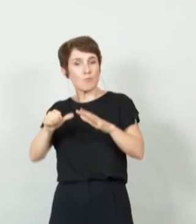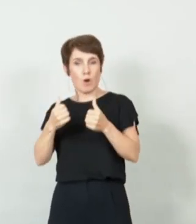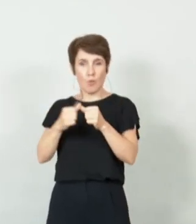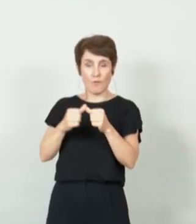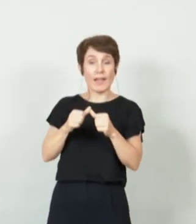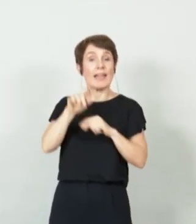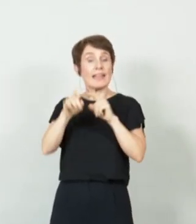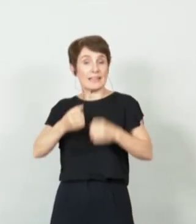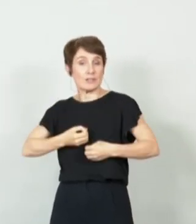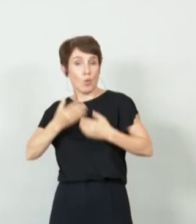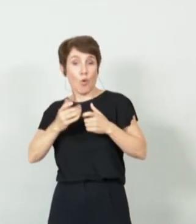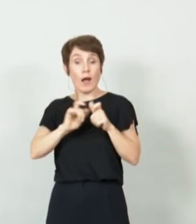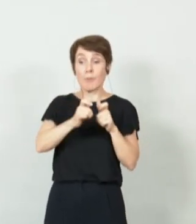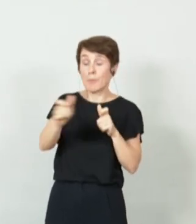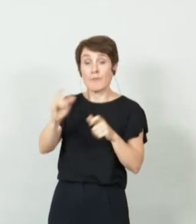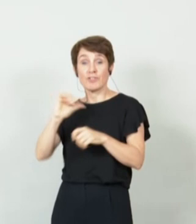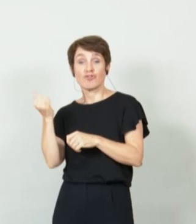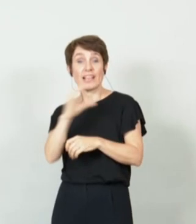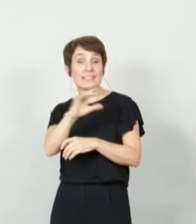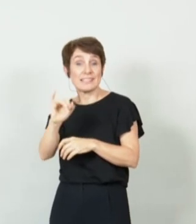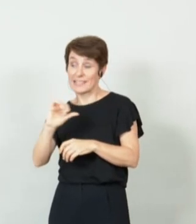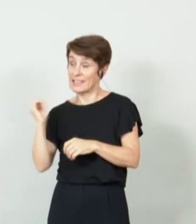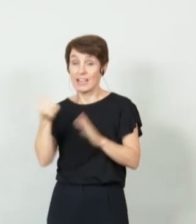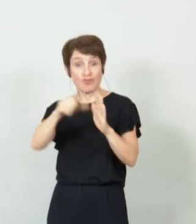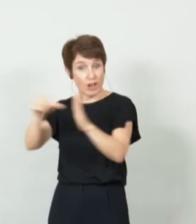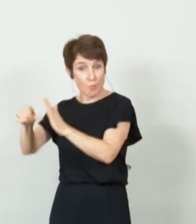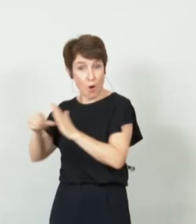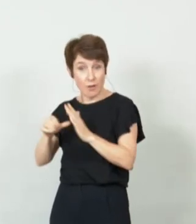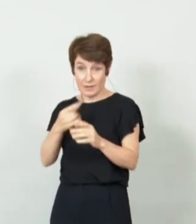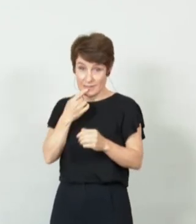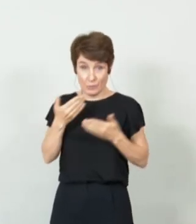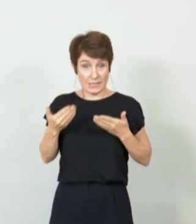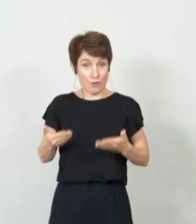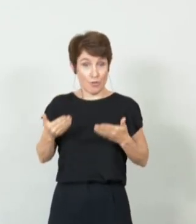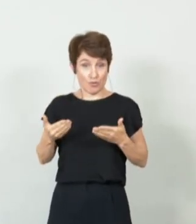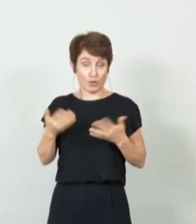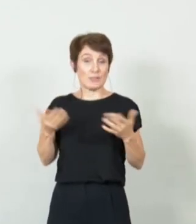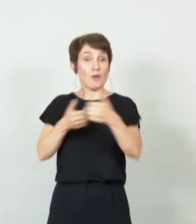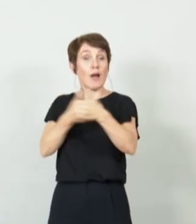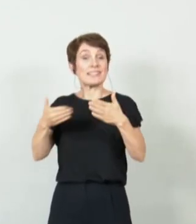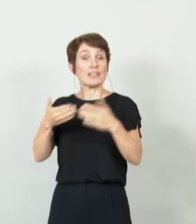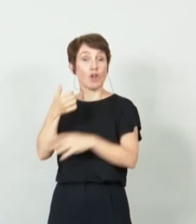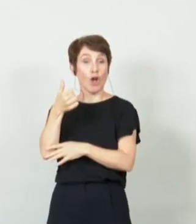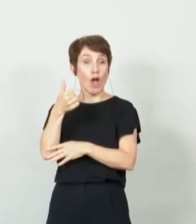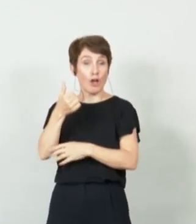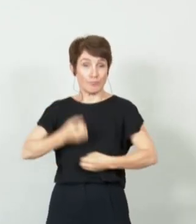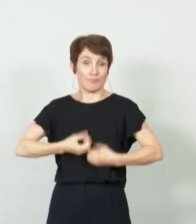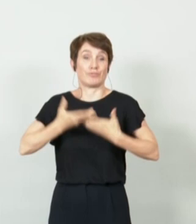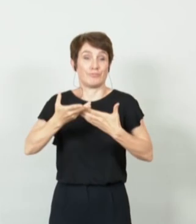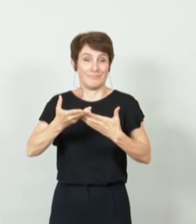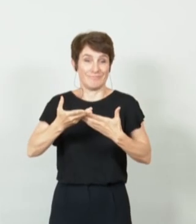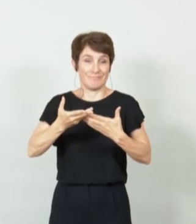chaque conseil citoyen chaque mois donc là c'est le conseil citoyen du 1er secteur du secteur 1 qui vous pose cette